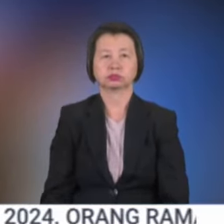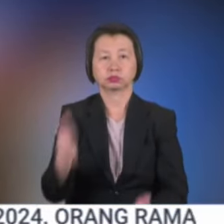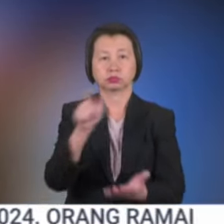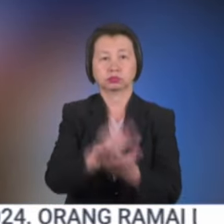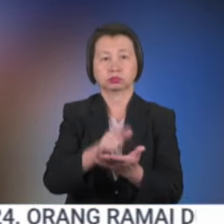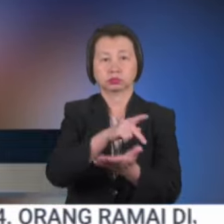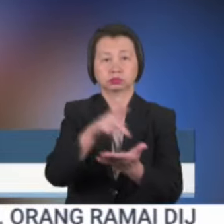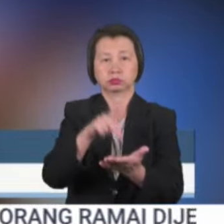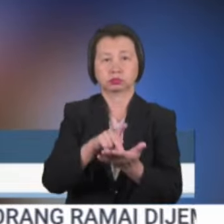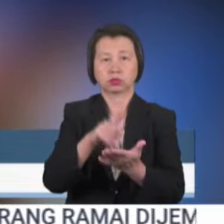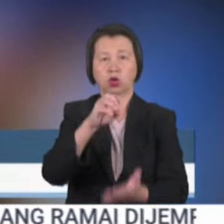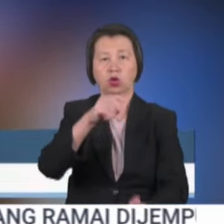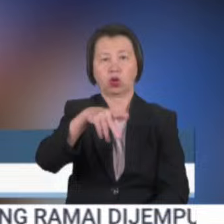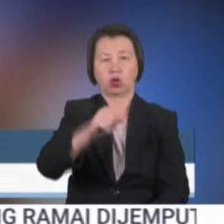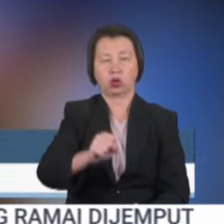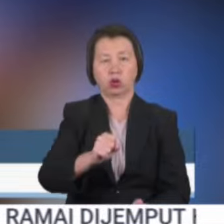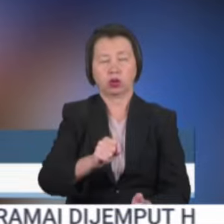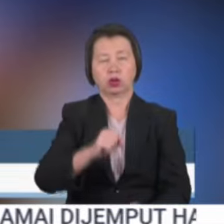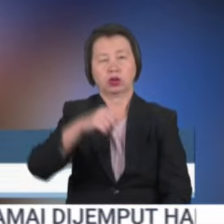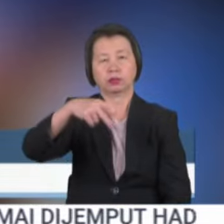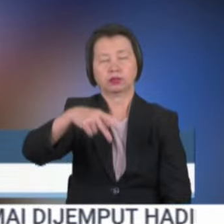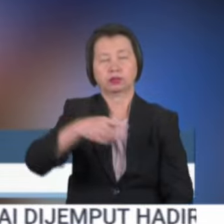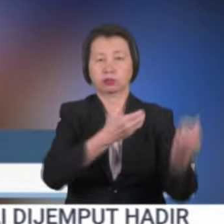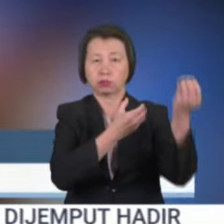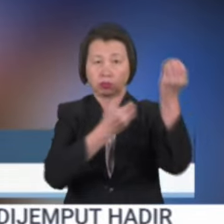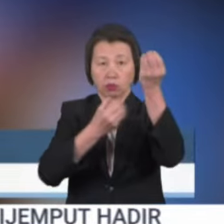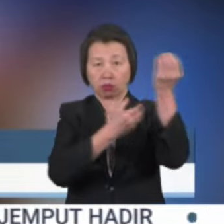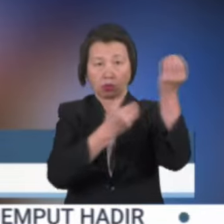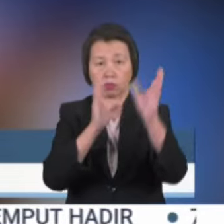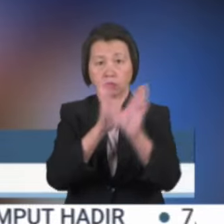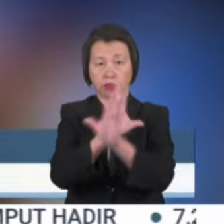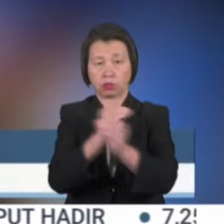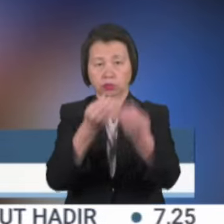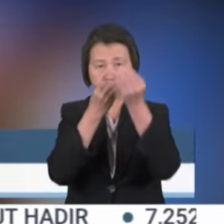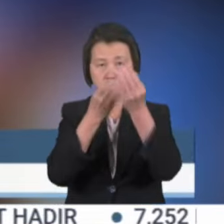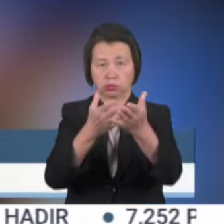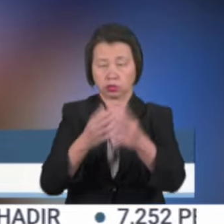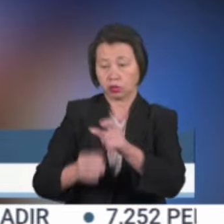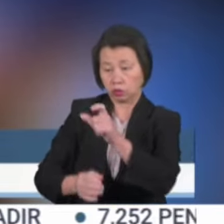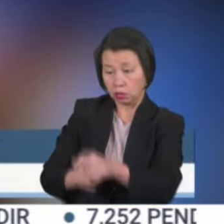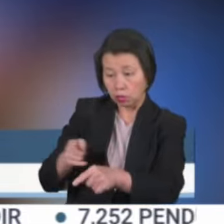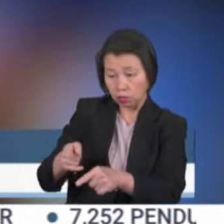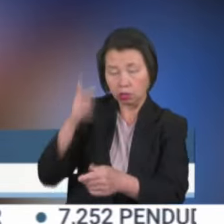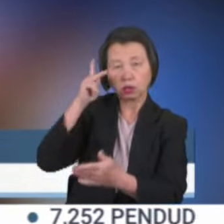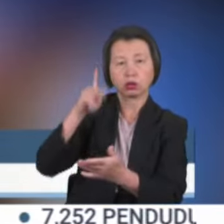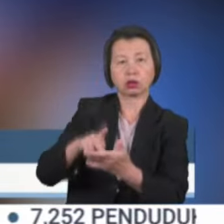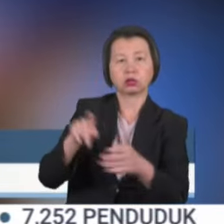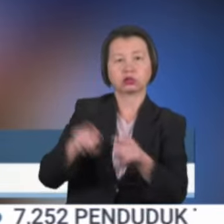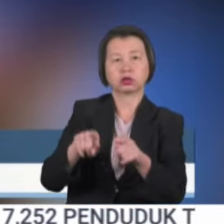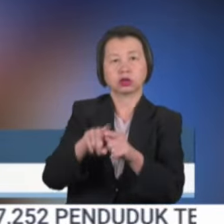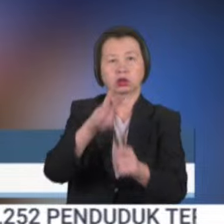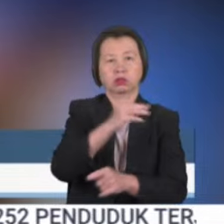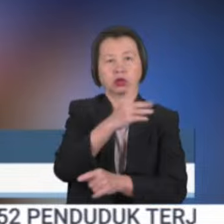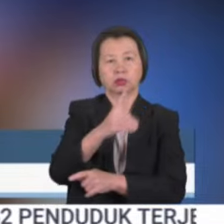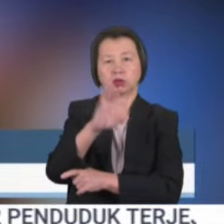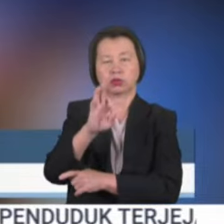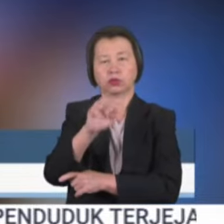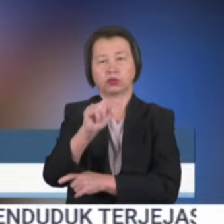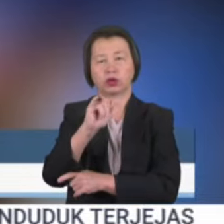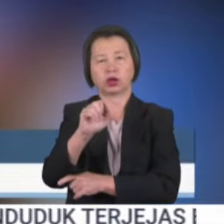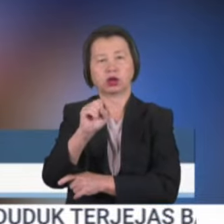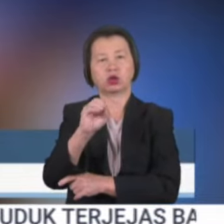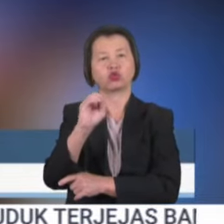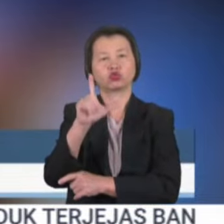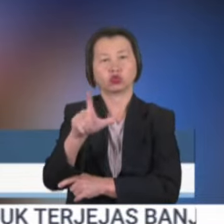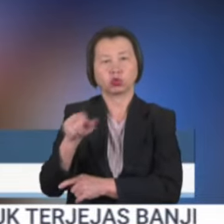Laporan Pusat Gerakan Operasi PGO Bomba Sarawak memaklumkan mangsa dikenal pasti sebagai Muhammad Faizul